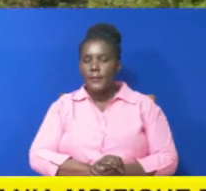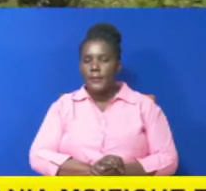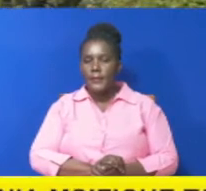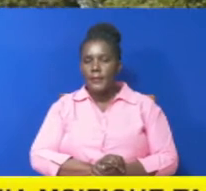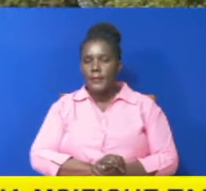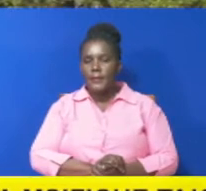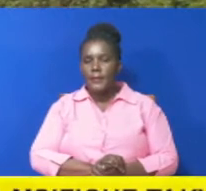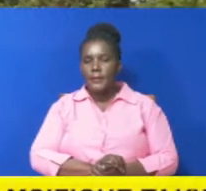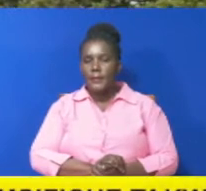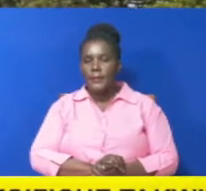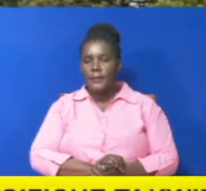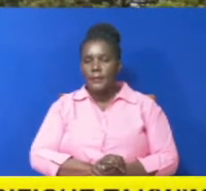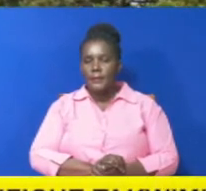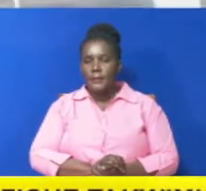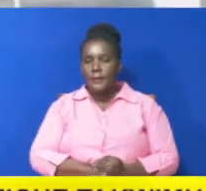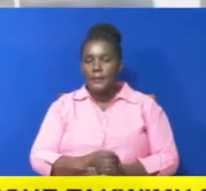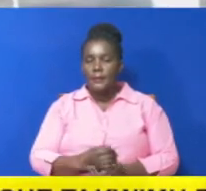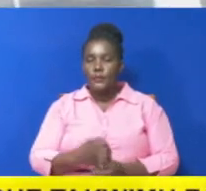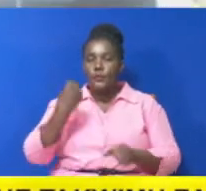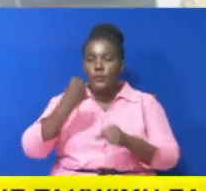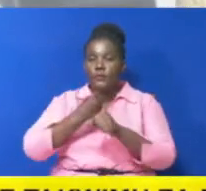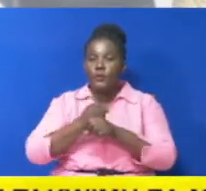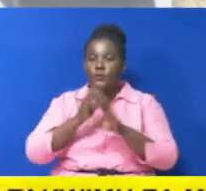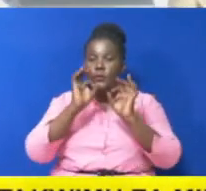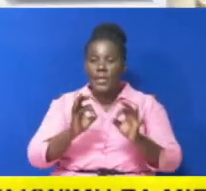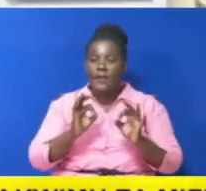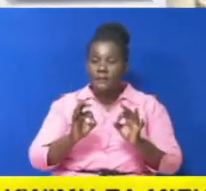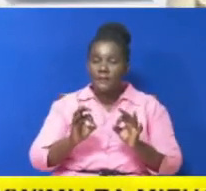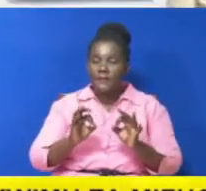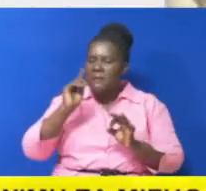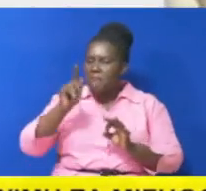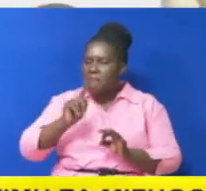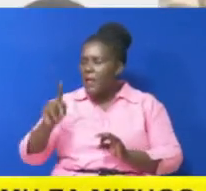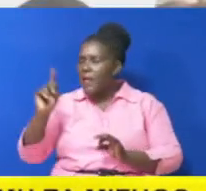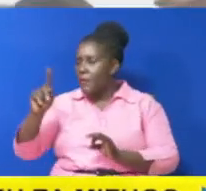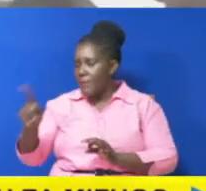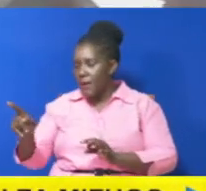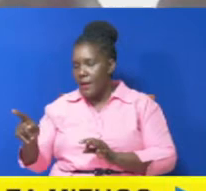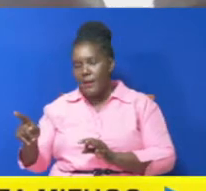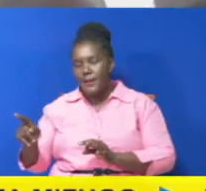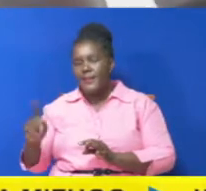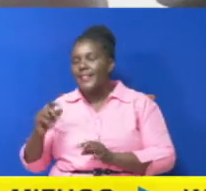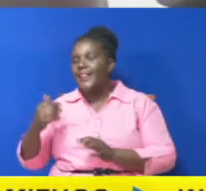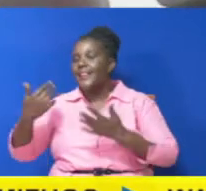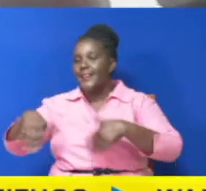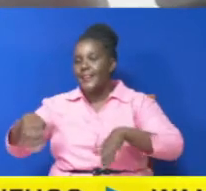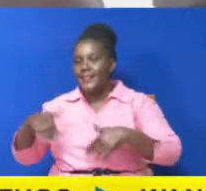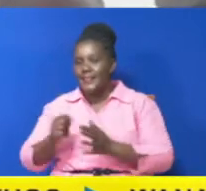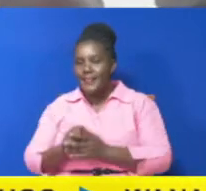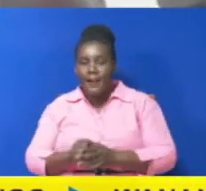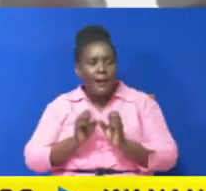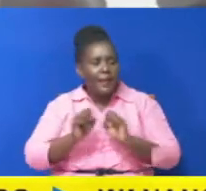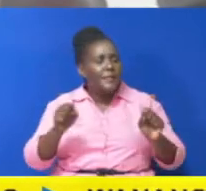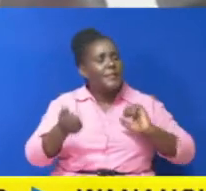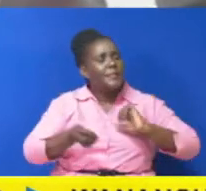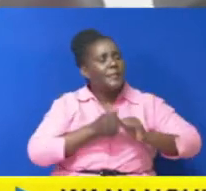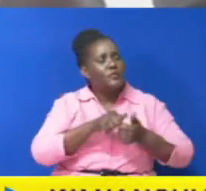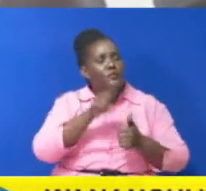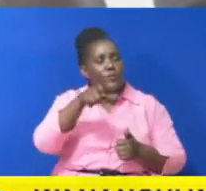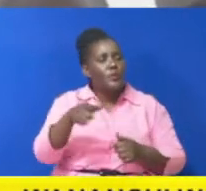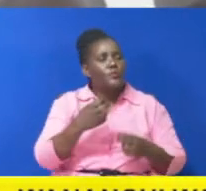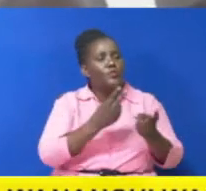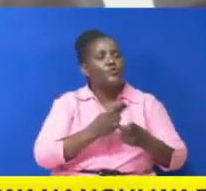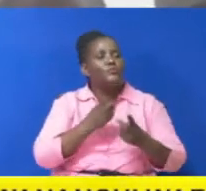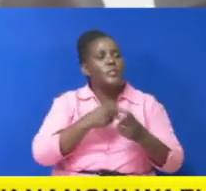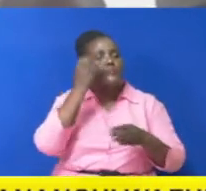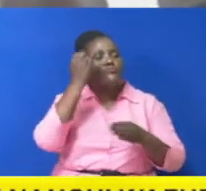wa muendelezo hatakuwa na shida tukija kufanya usafi wa mwisho wa mwezi. Lakini kwa sababu tumeshajiwekea tunasubiri mwisho wa mwezi, hapo ndo tunapopata